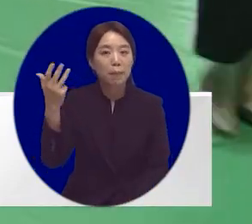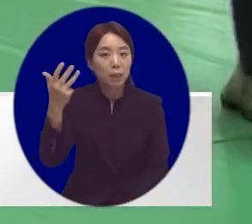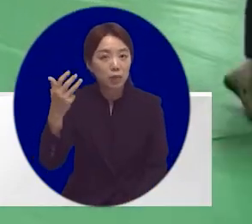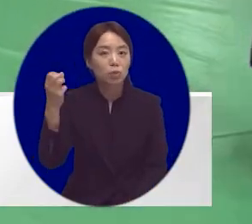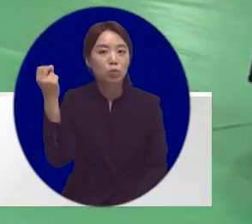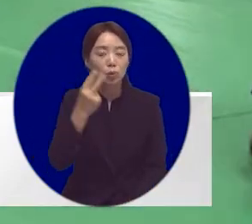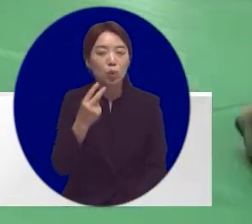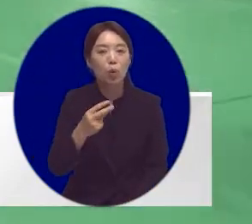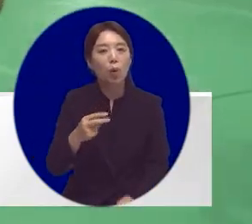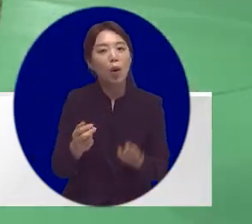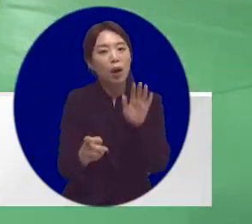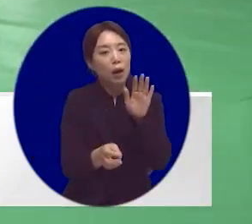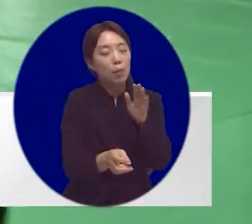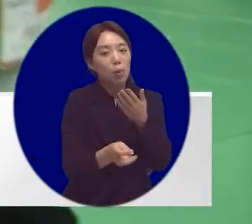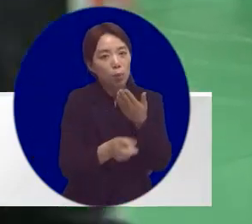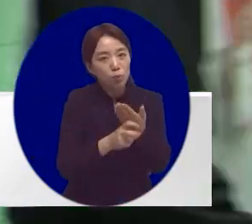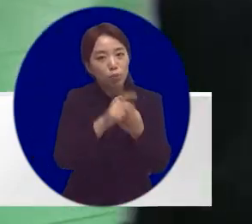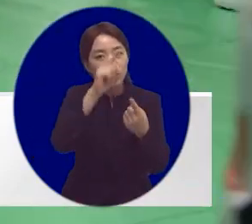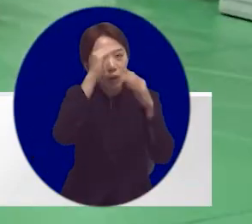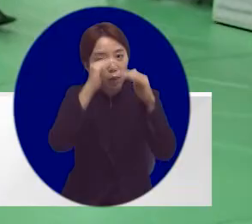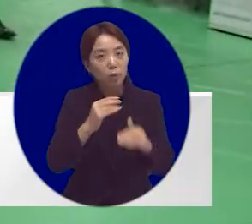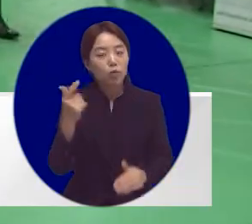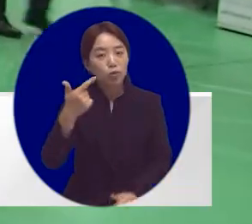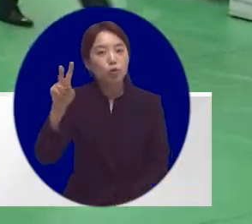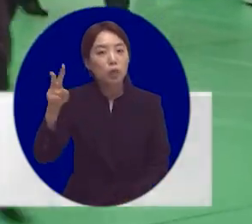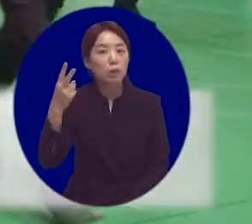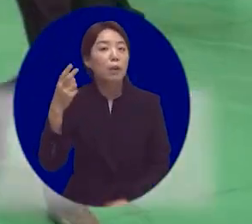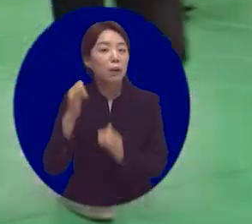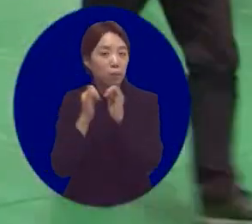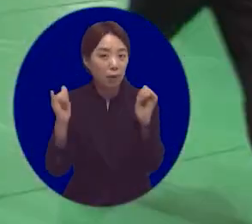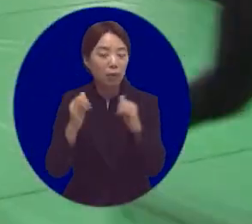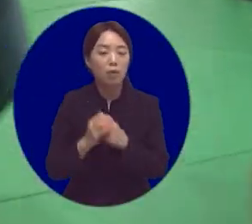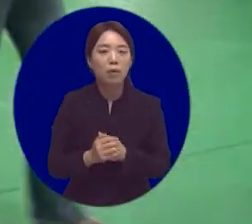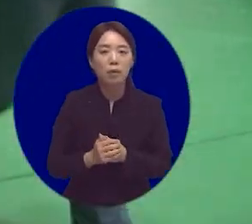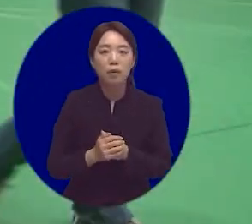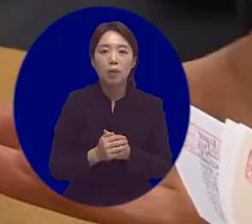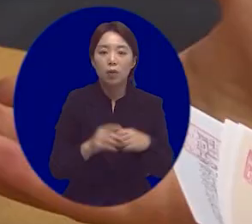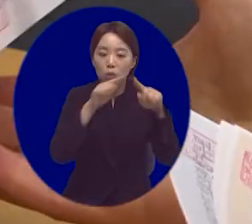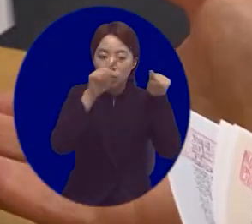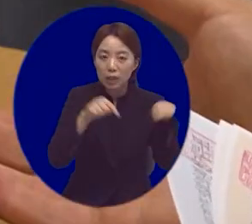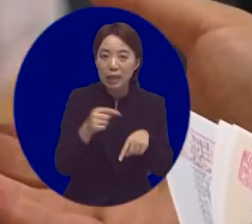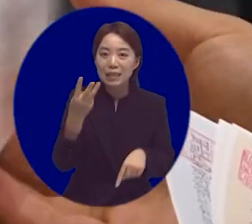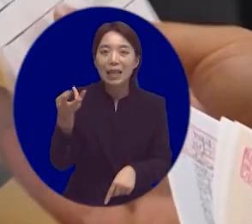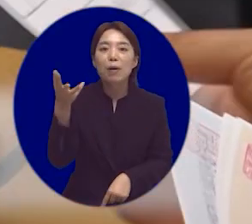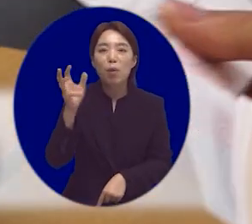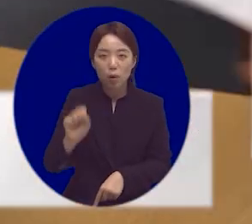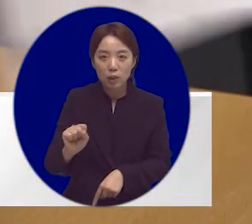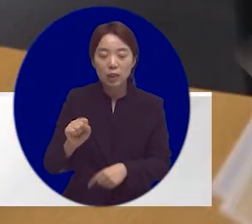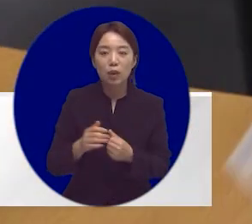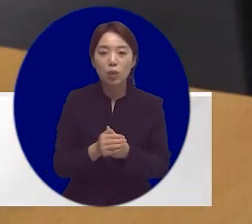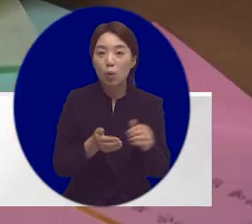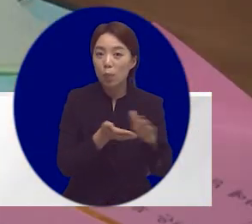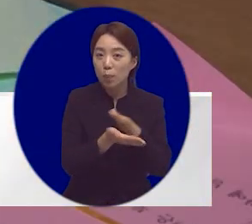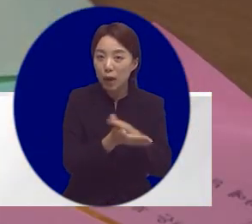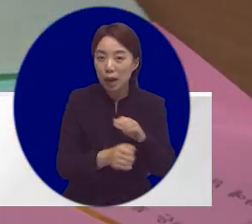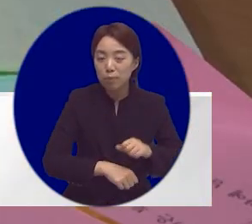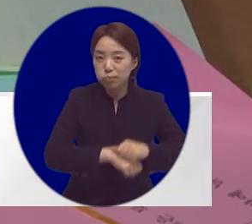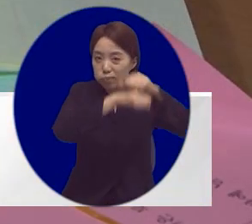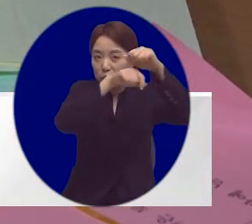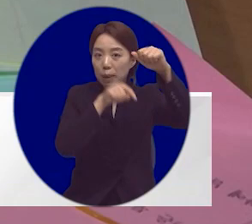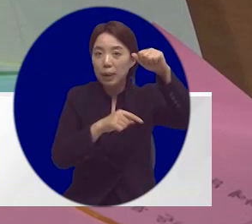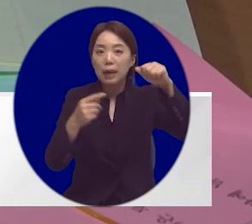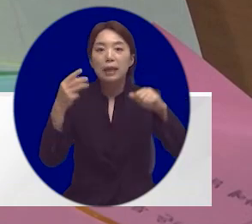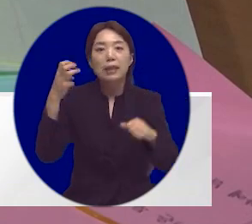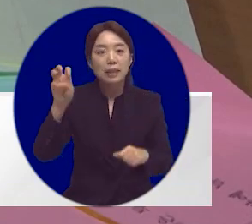명, 위법행위 예방단속 6,200여 명이 소요됐습니다. 투표용지는 약 3억 장으로 이